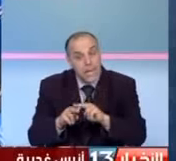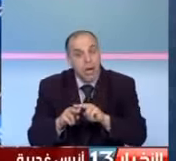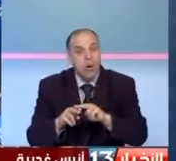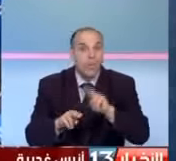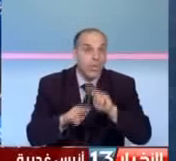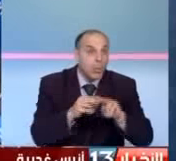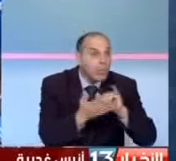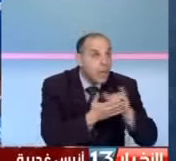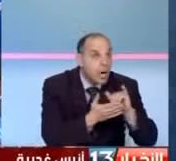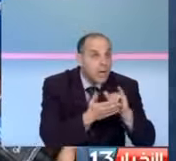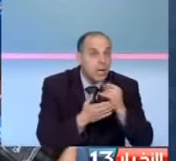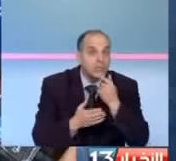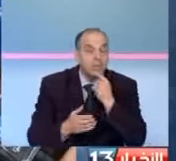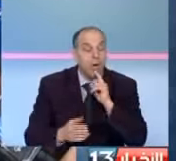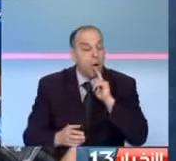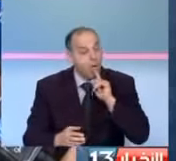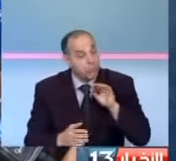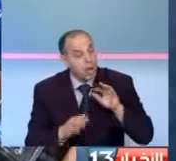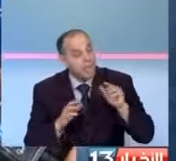وتكوين الطائرات تخضع